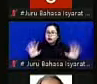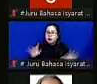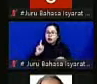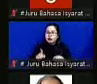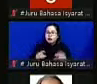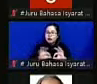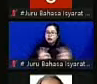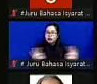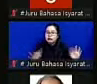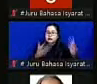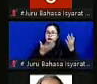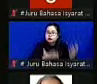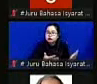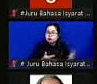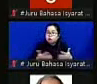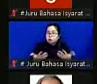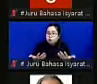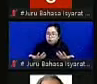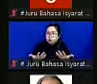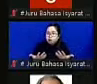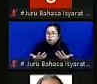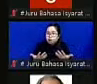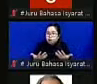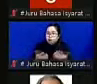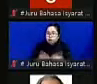itu adalah